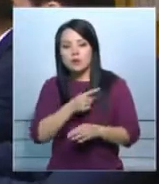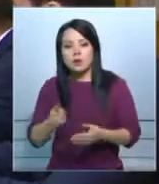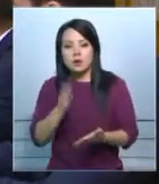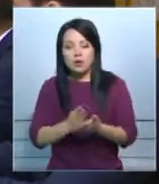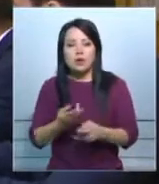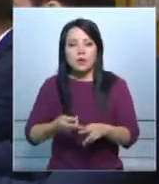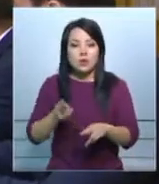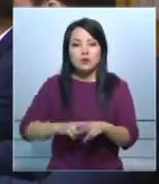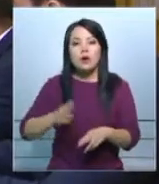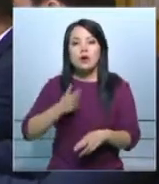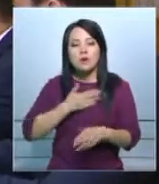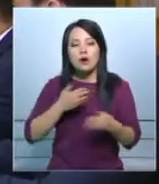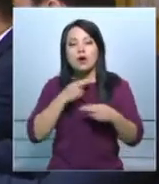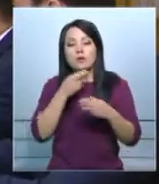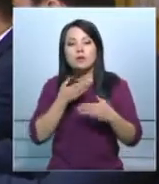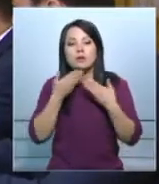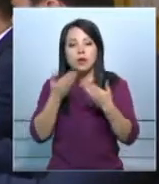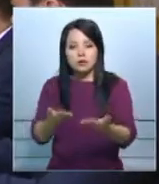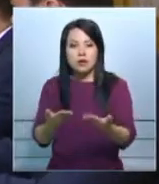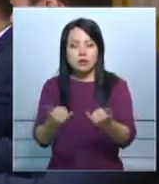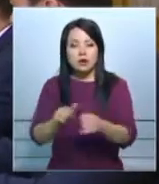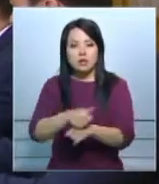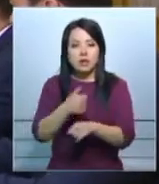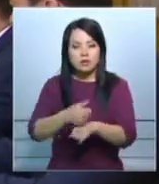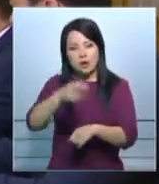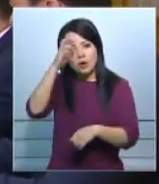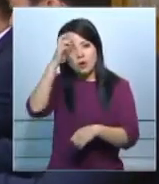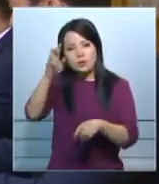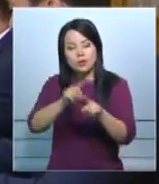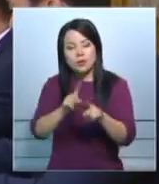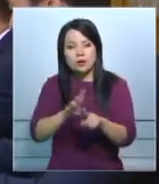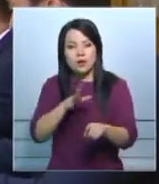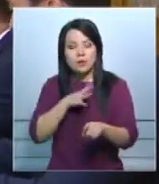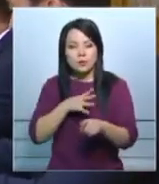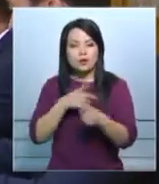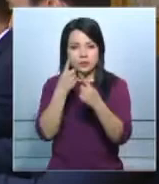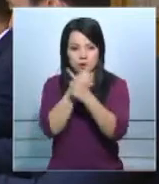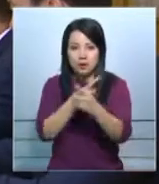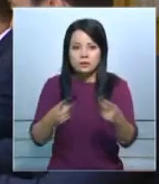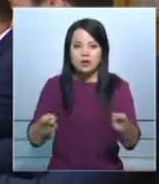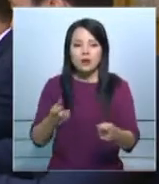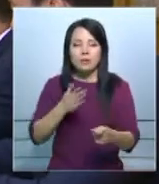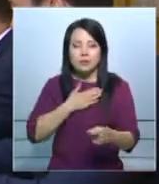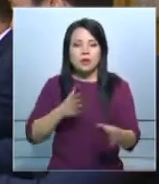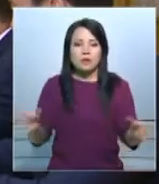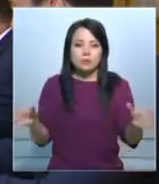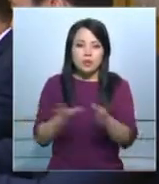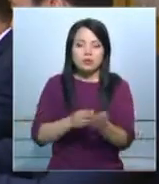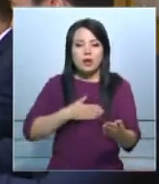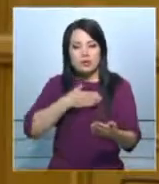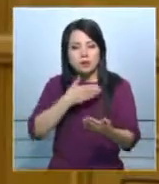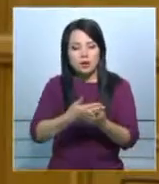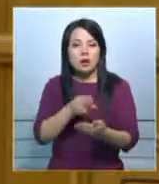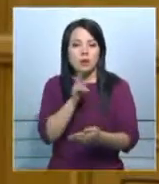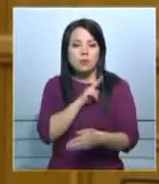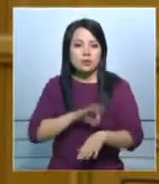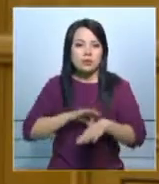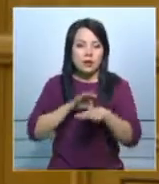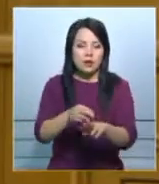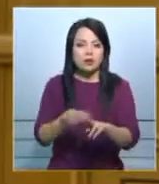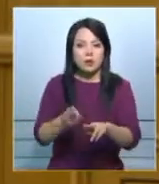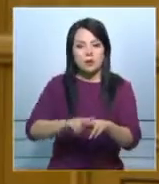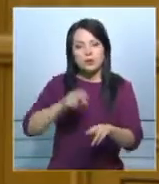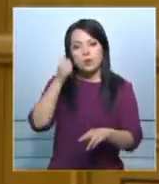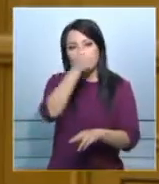я обращение ко всем главам государств сделал. И вместе давайте активно поработаем в этом году. В этом году,